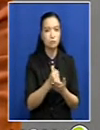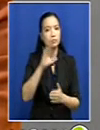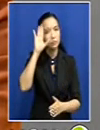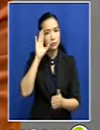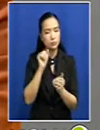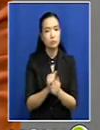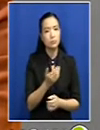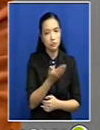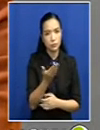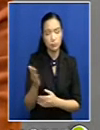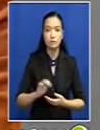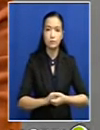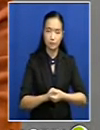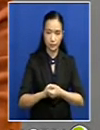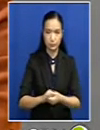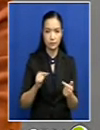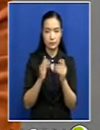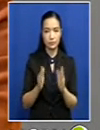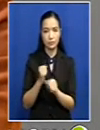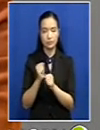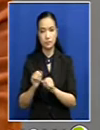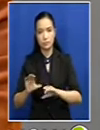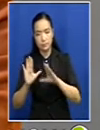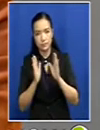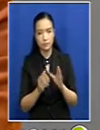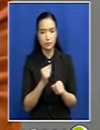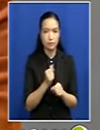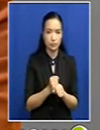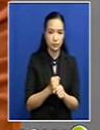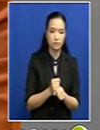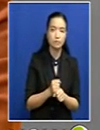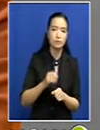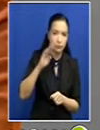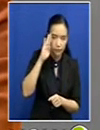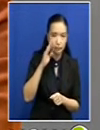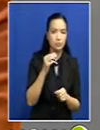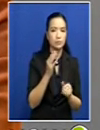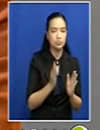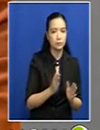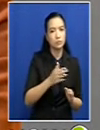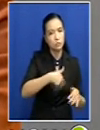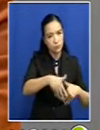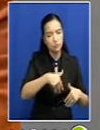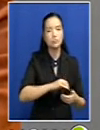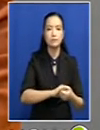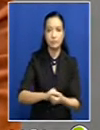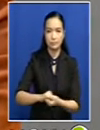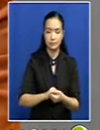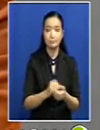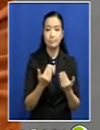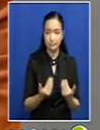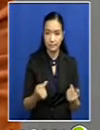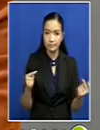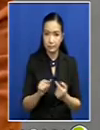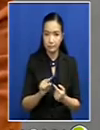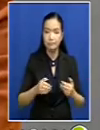นมาร่วมมือกันทั้งข้าราชการทั้งพลเรือนทั้งทหารและประชาชนครับ ครับผมก็บอกว่าช่วงนี้นะครับเป็นช่วงของเทศกาลฮ